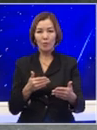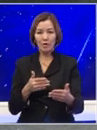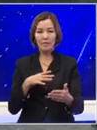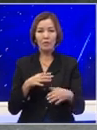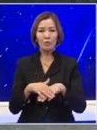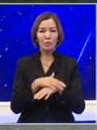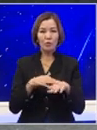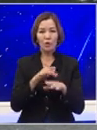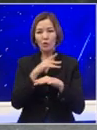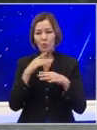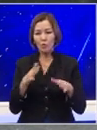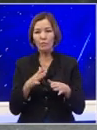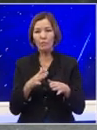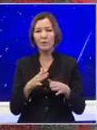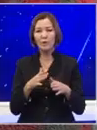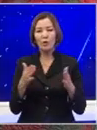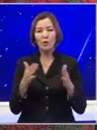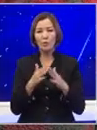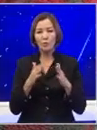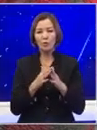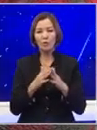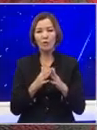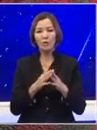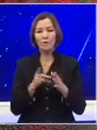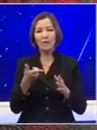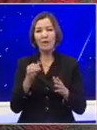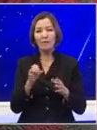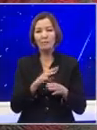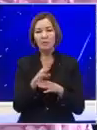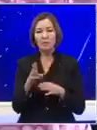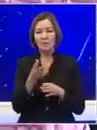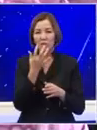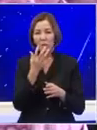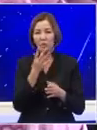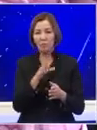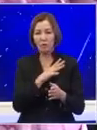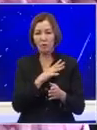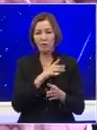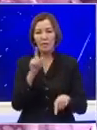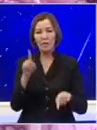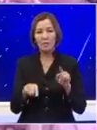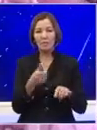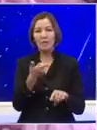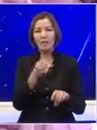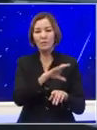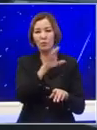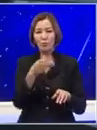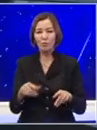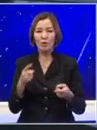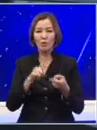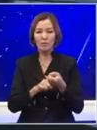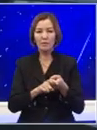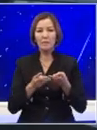дейін тұрғындардың басым бөлігі баспанасын көгілдір отынмен жылытып отырған. Биыл кейбірі газ құбырына қосыламыз деп пештерін алғызып тастаған